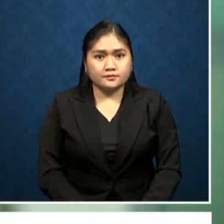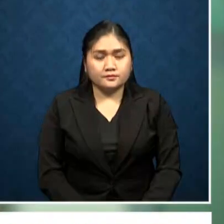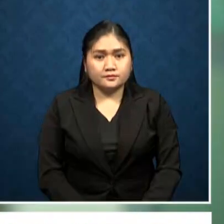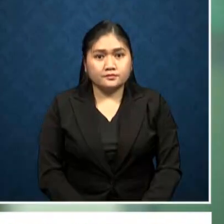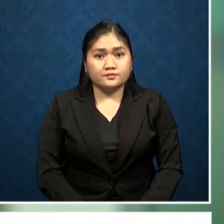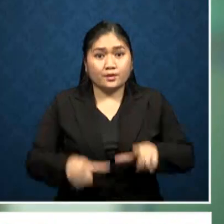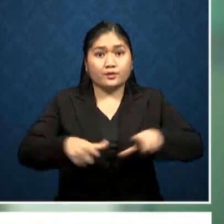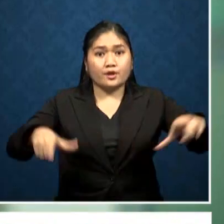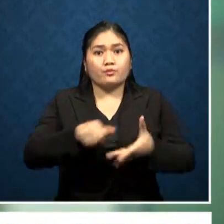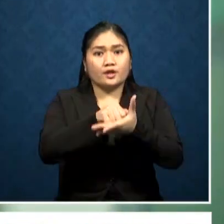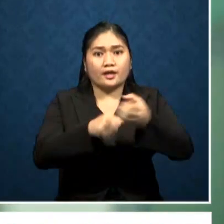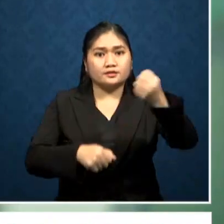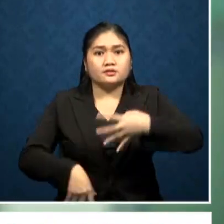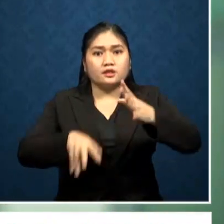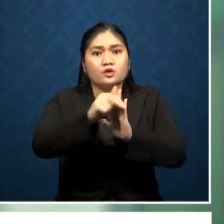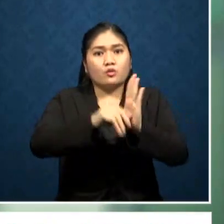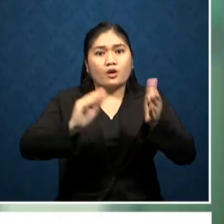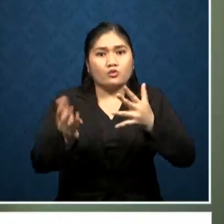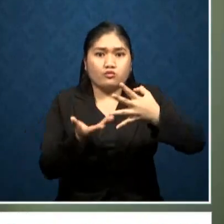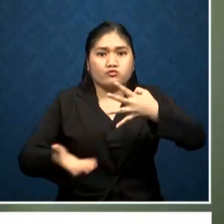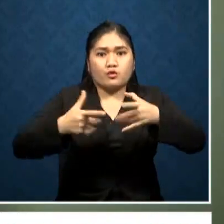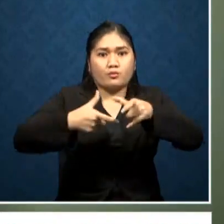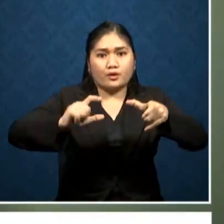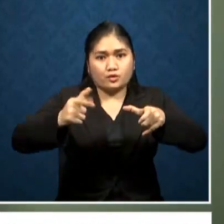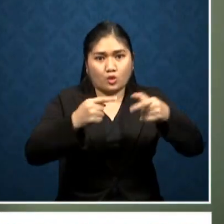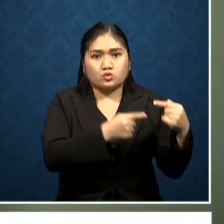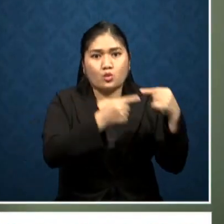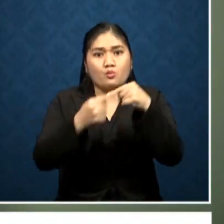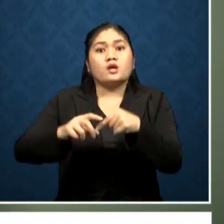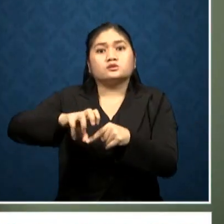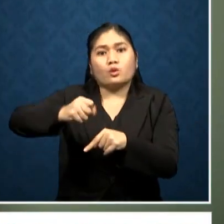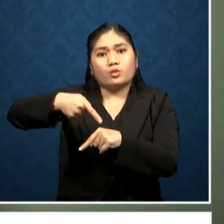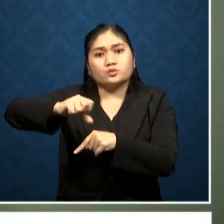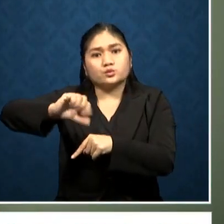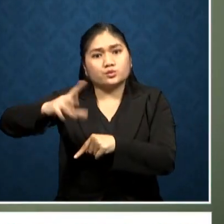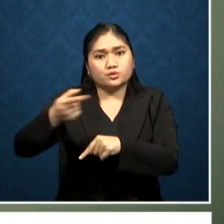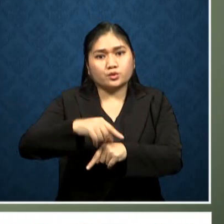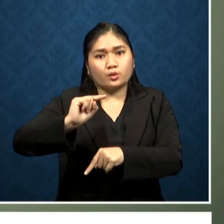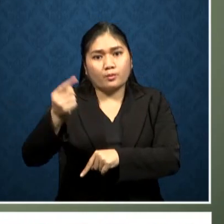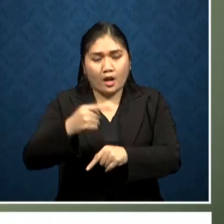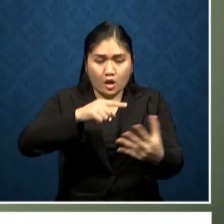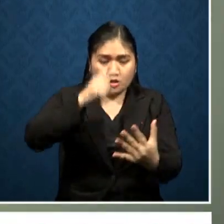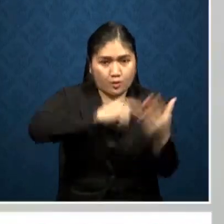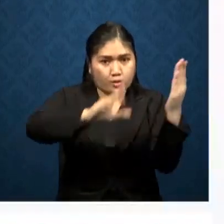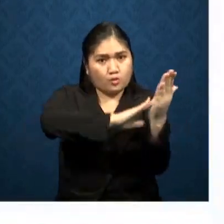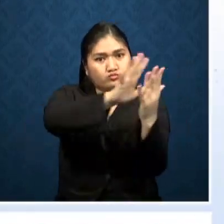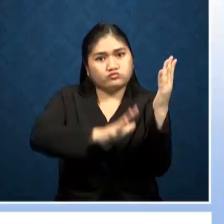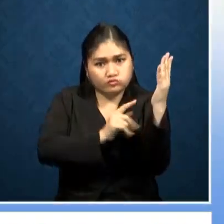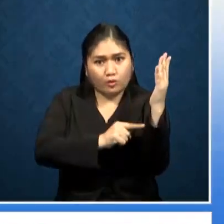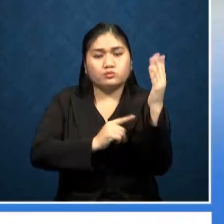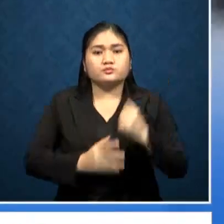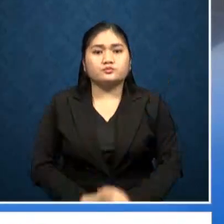ขยาย 4ริการนโยมบายกระดบบัททอง สูหรปกนสุขภาพยุมัยให้เข้ถคมทั่ประเทศอย่างต่เนื่อง